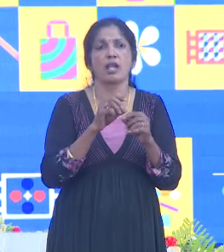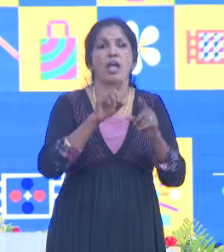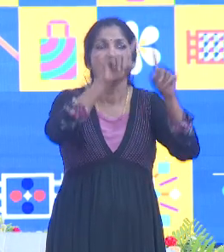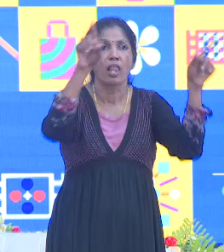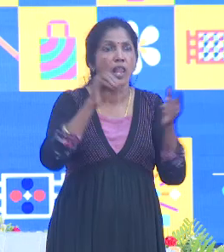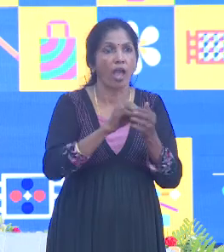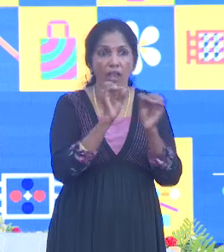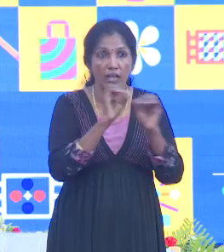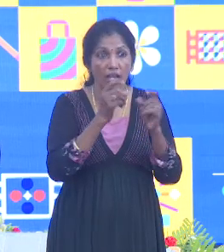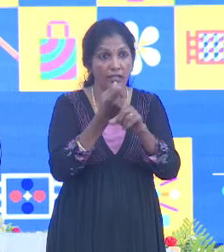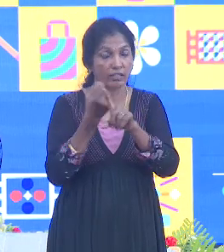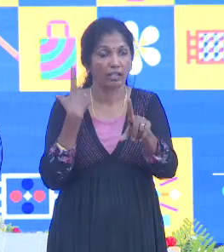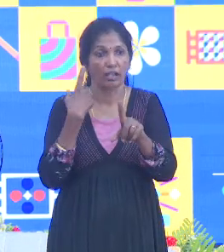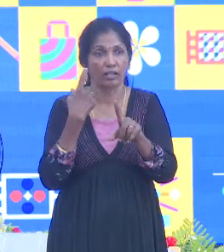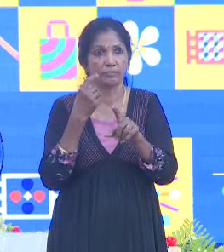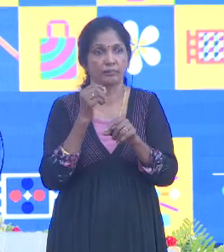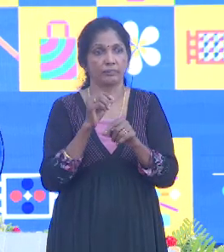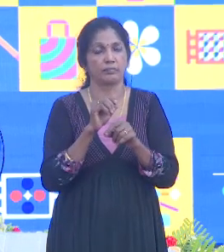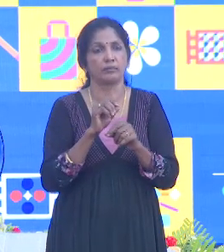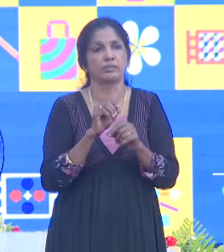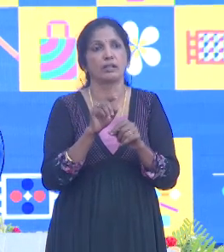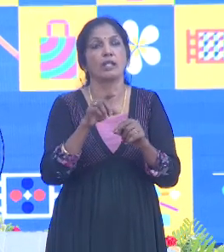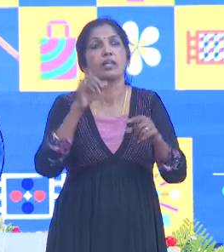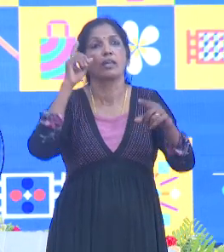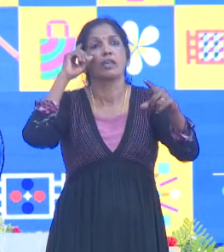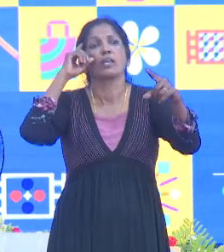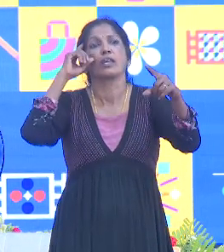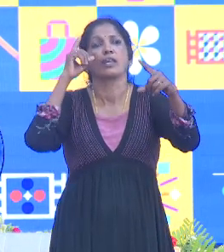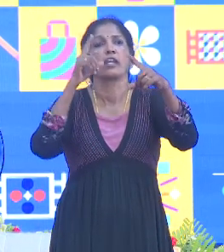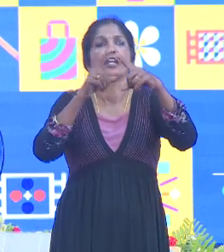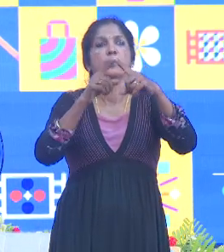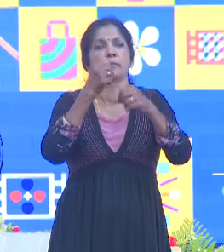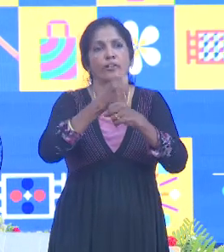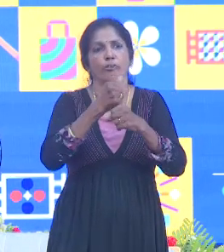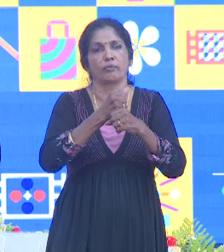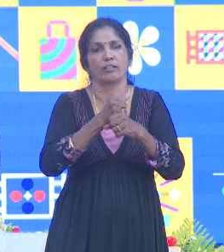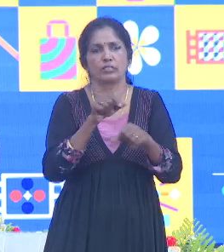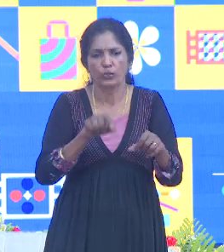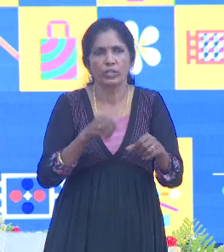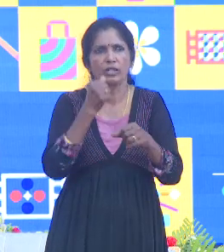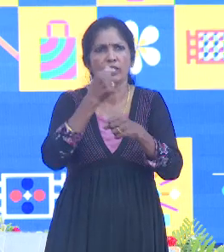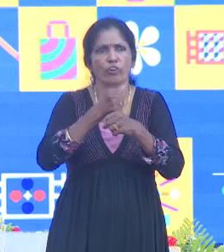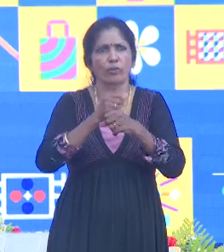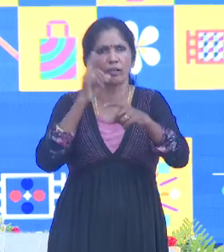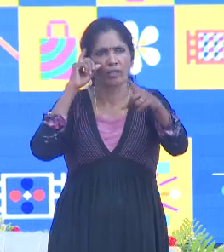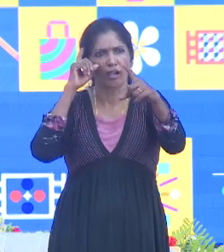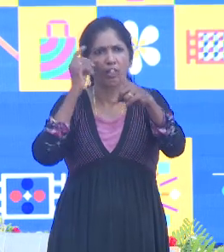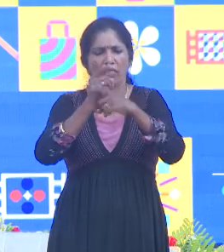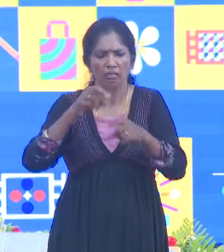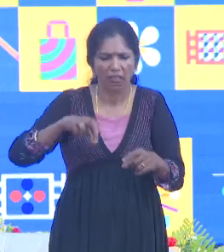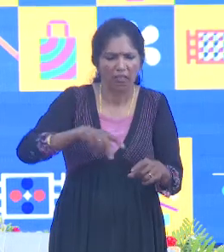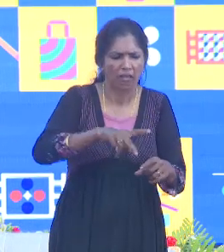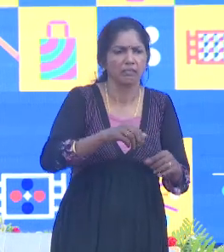ഭൂരഹിതരില്ലാത്ത ഒരു കേരളം, അതാണ് ഈ ഗവൺമെൻറ്റിൻ്റെ സ്വപ്നം. അതിലേക്കാണ് ഈ ഗവൺമെൻറ് ഇപ്പോൾ നടന്നെടുത്തുകൊണ്ടിരിക്കുന്നത്.